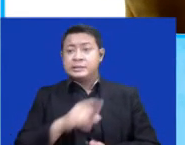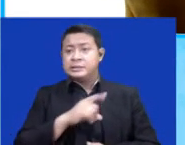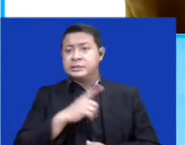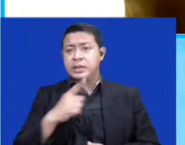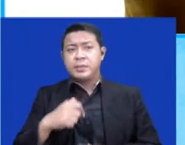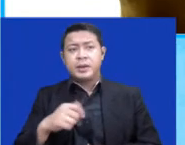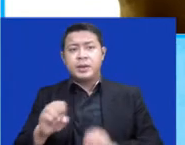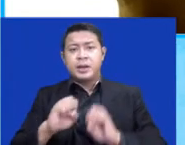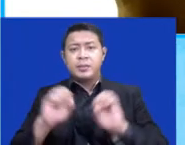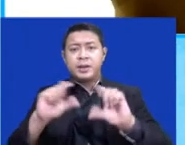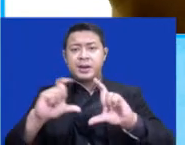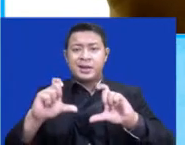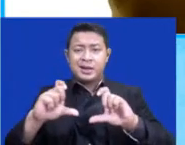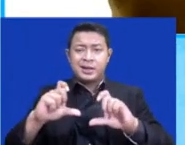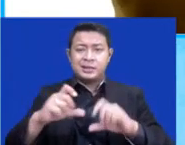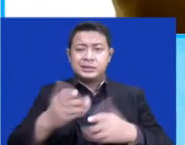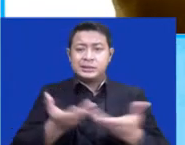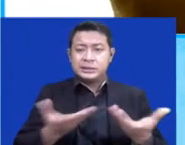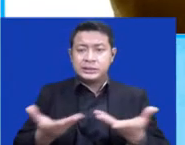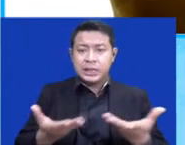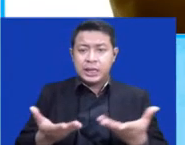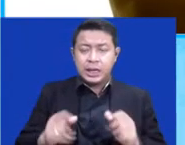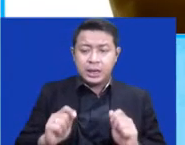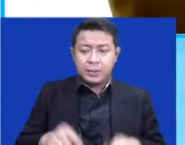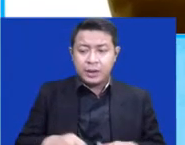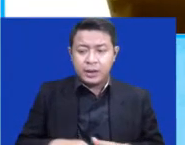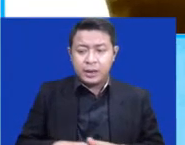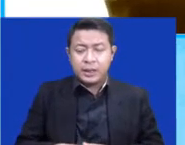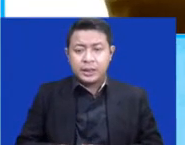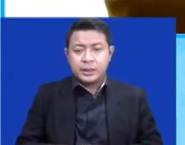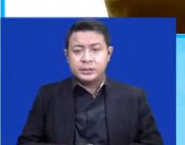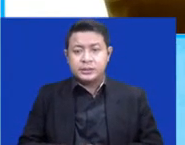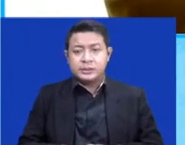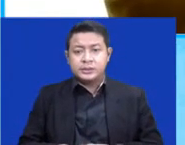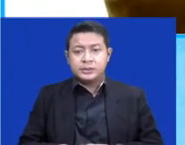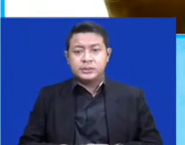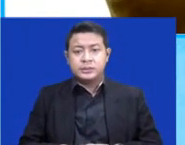digunakan. Di sini ada Bu Dini, silakan atau Bu Indi atau Pak Budi.